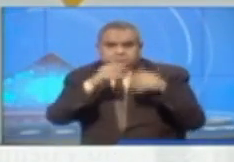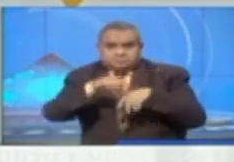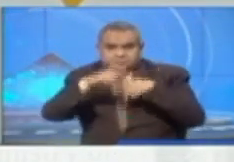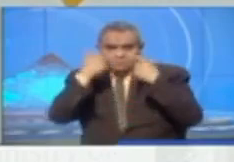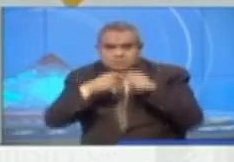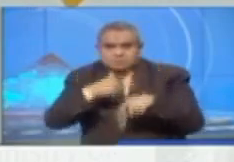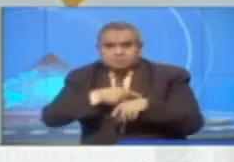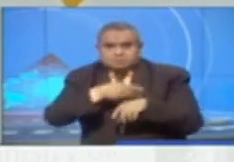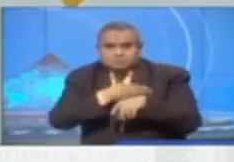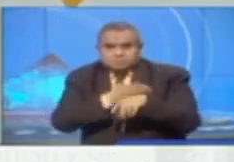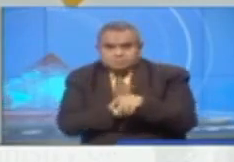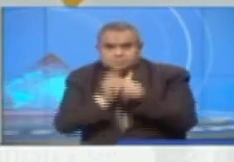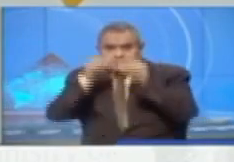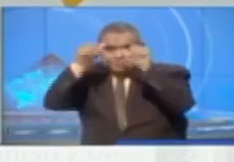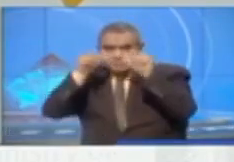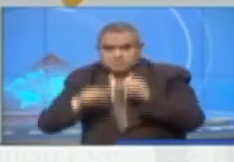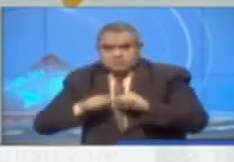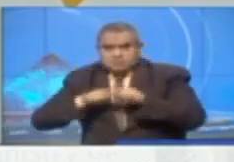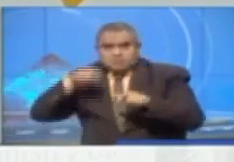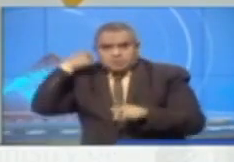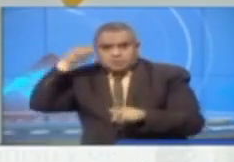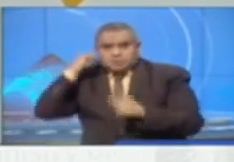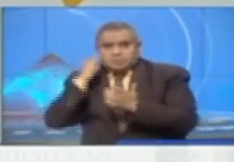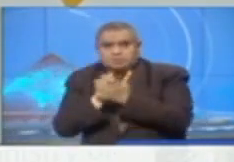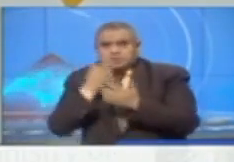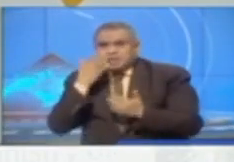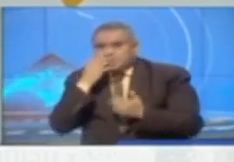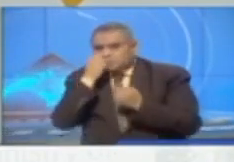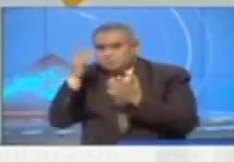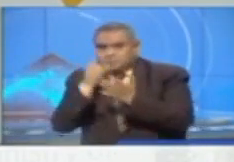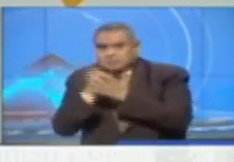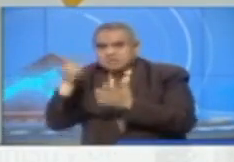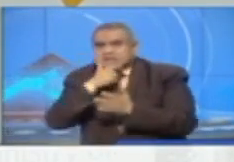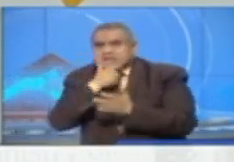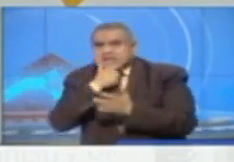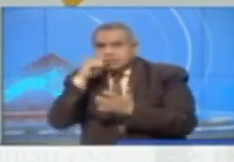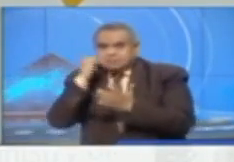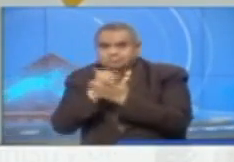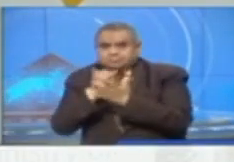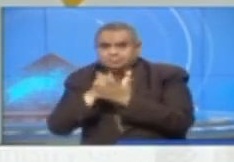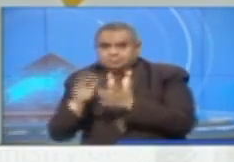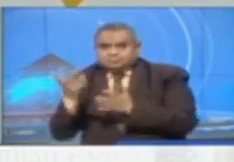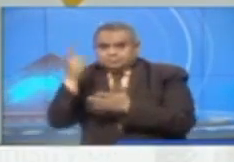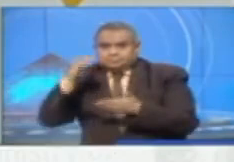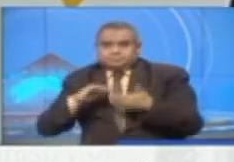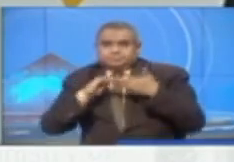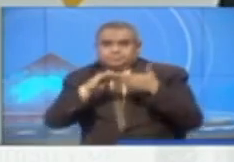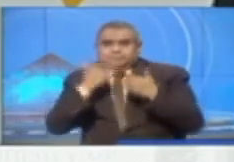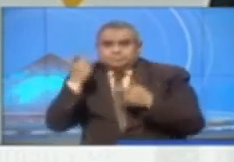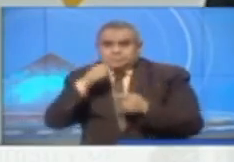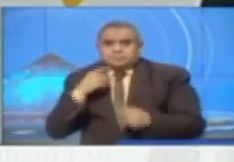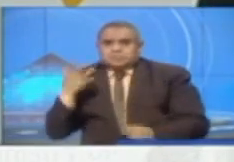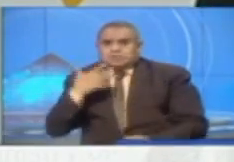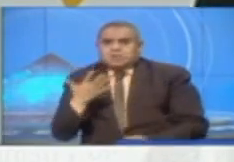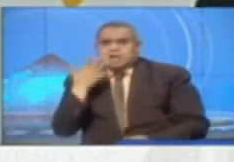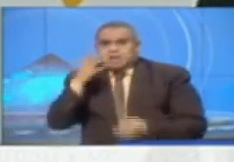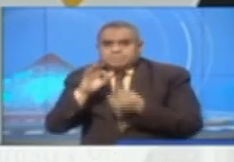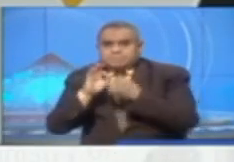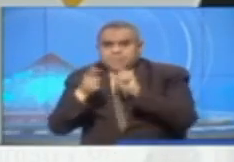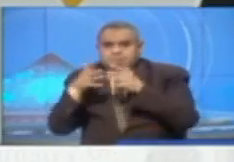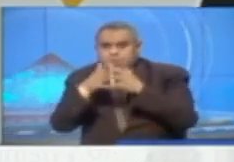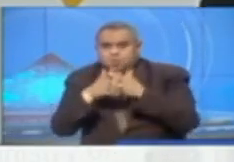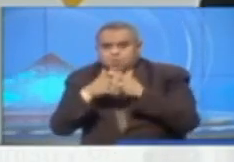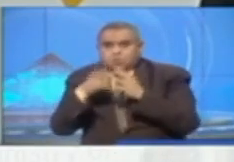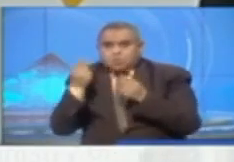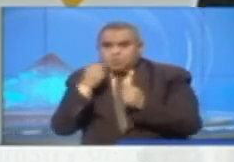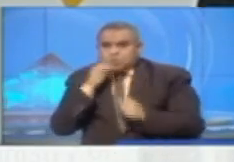البلاد. بالتزامن، أعلنت وزيرة البيئة البريطانية أن المملكة المتحدة سوف تخصص أيضا 5 ملايين جنيه